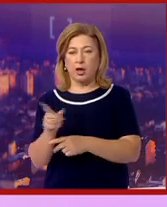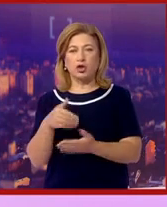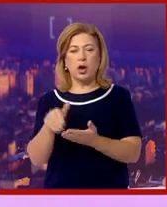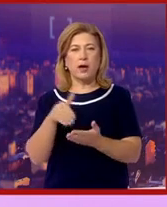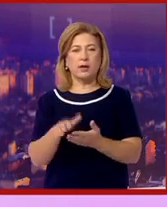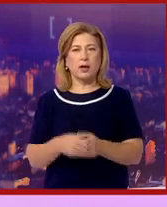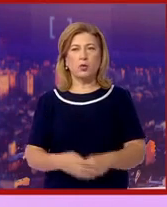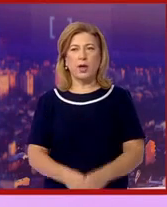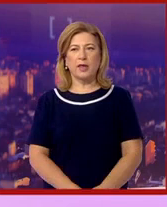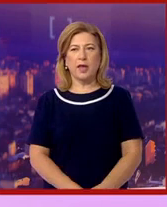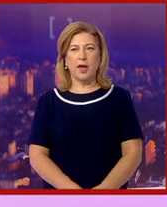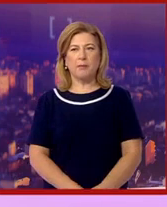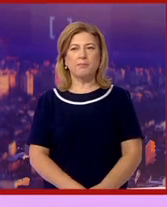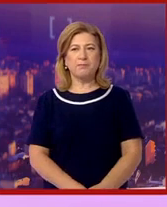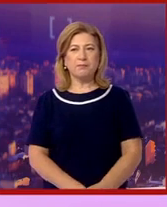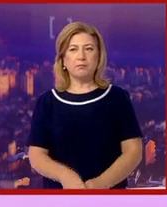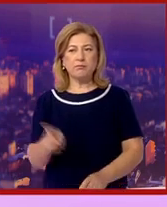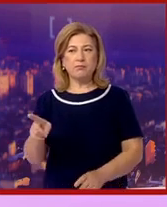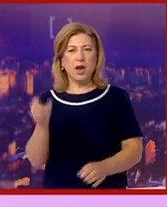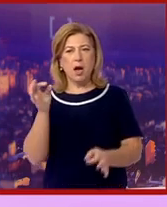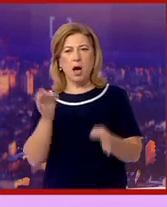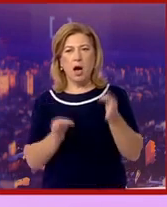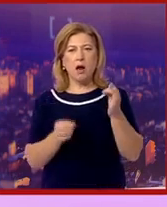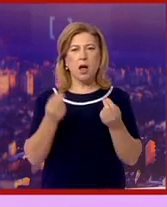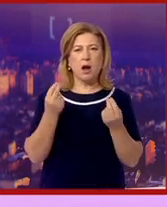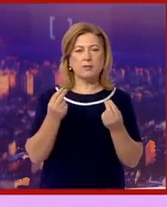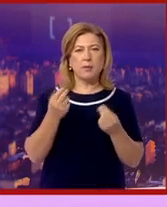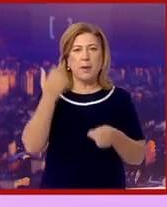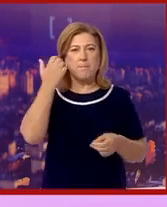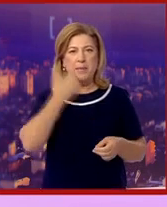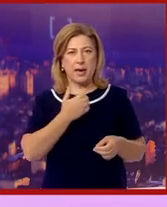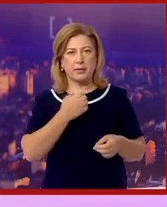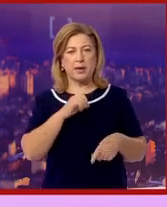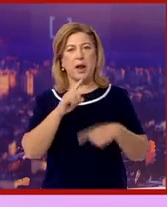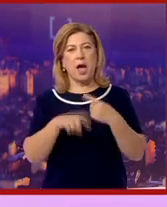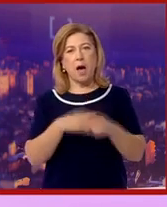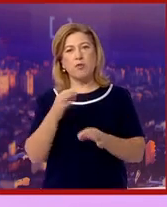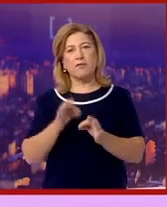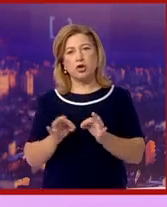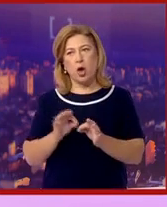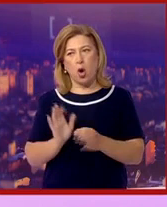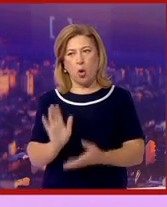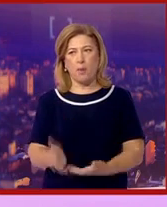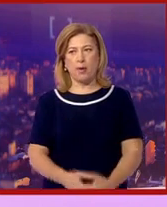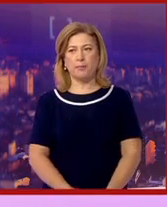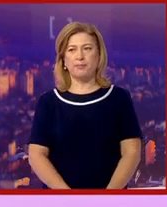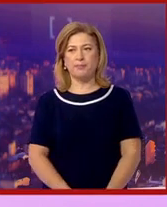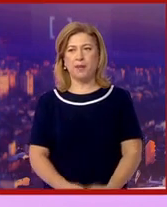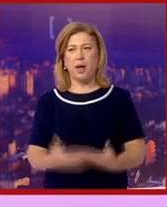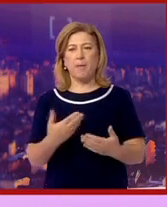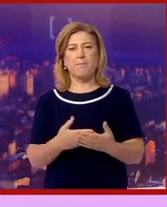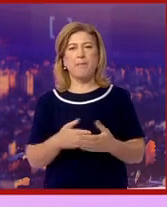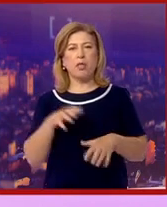Gestionarea finanțelor pare complicată, așa că analizați în primul rând pierderile și apoi economisiți. Pentru